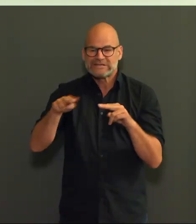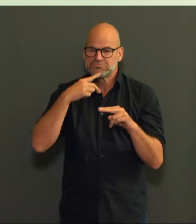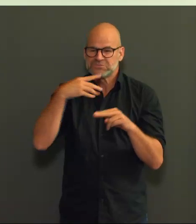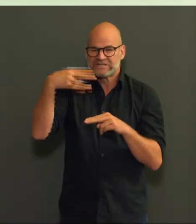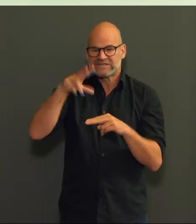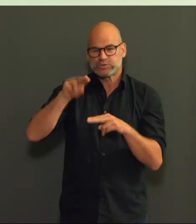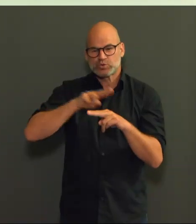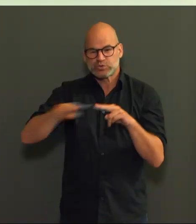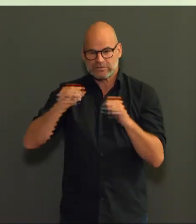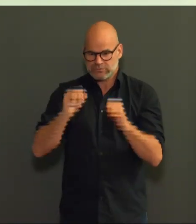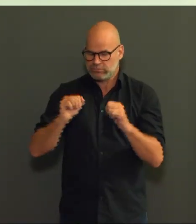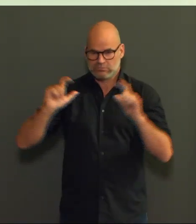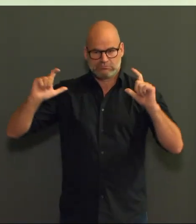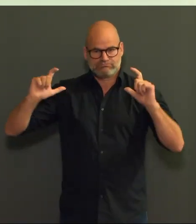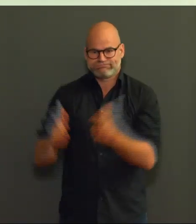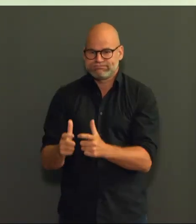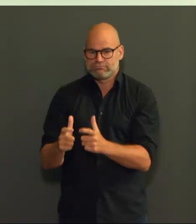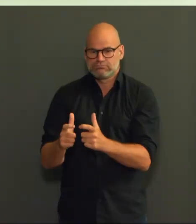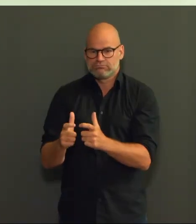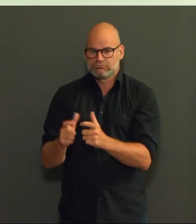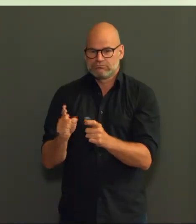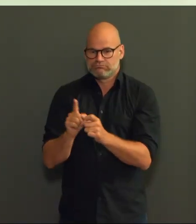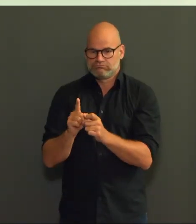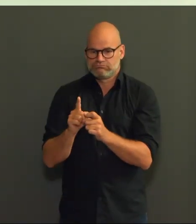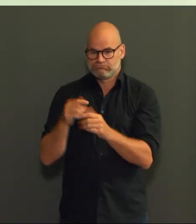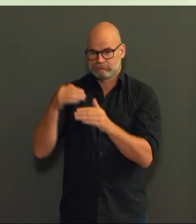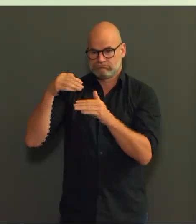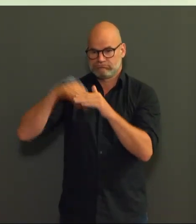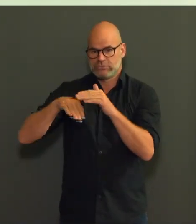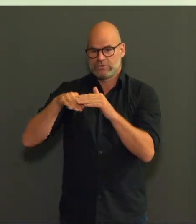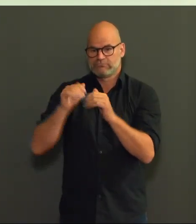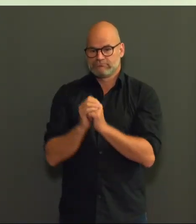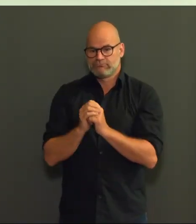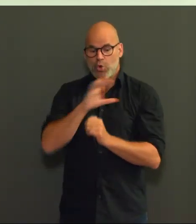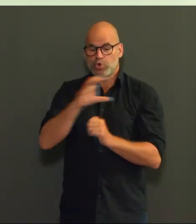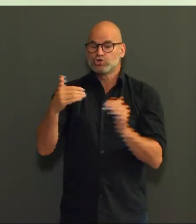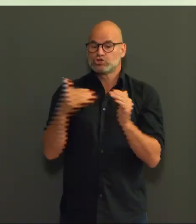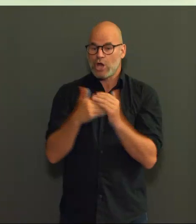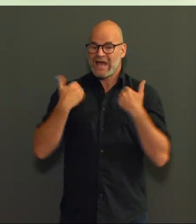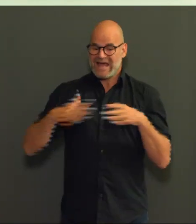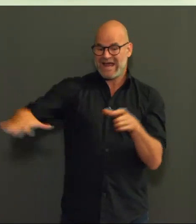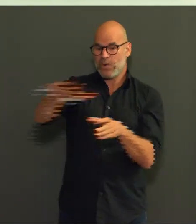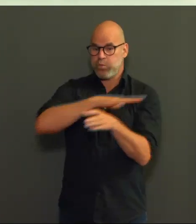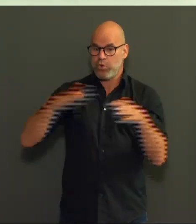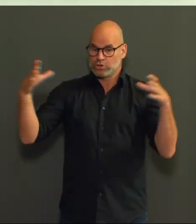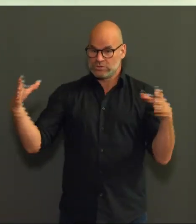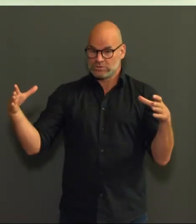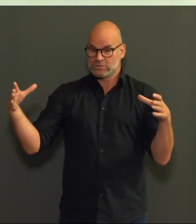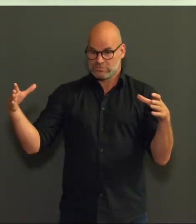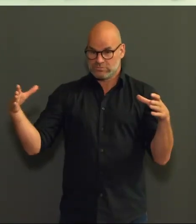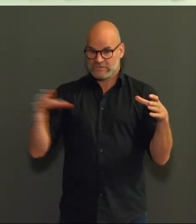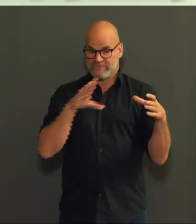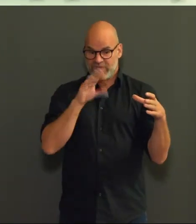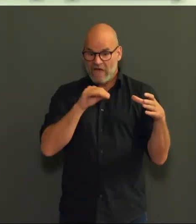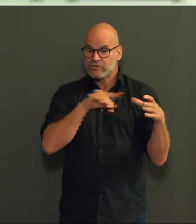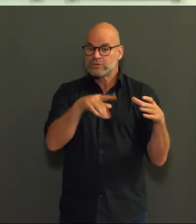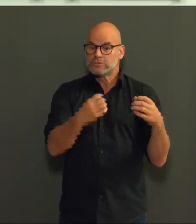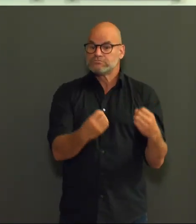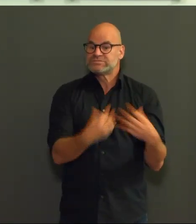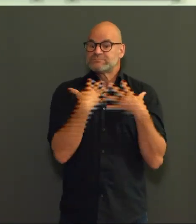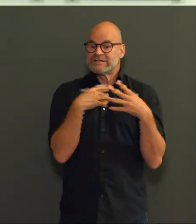bereiken die lager is dan 50 gevallen per 100.000 inwoners. Dat betekent dat België vanaf dan